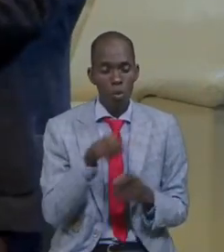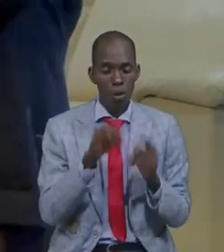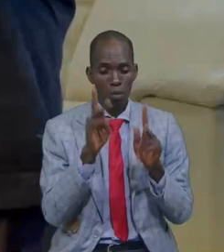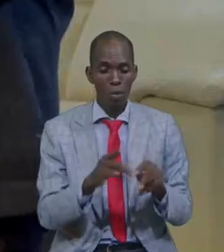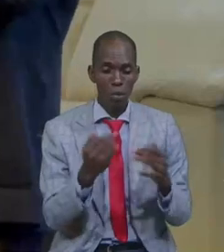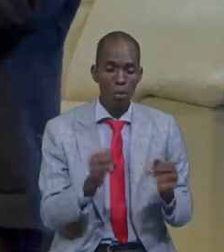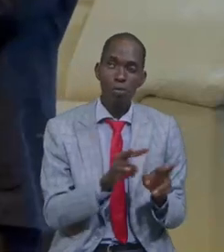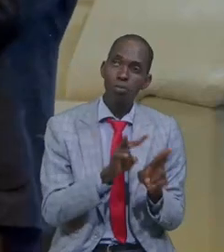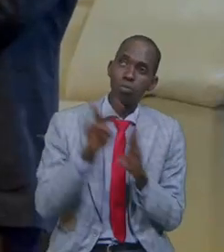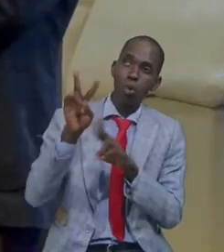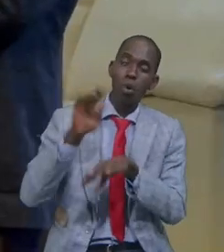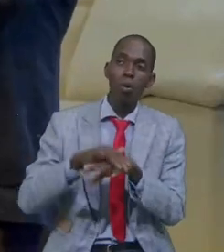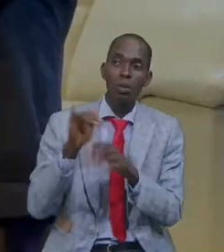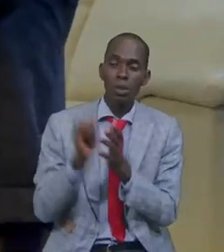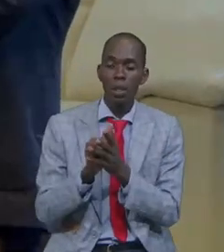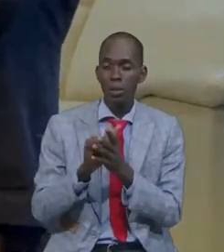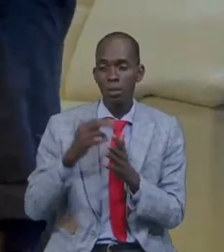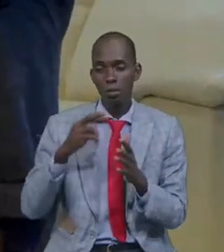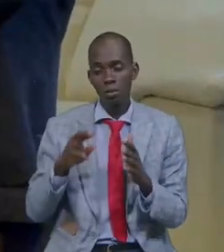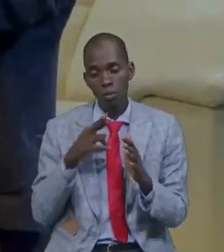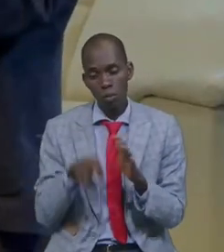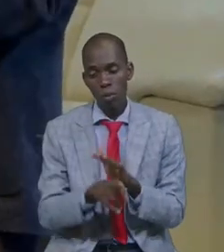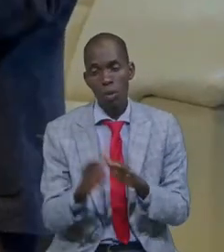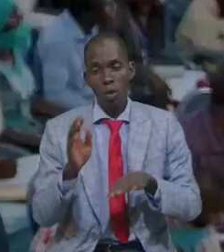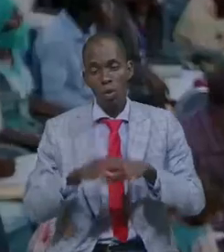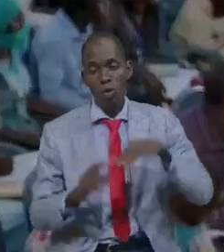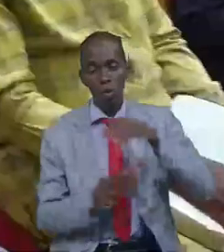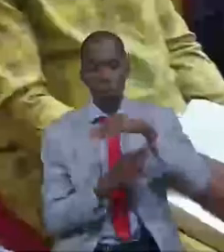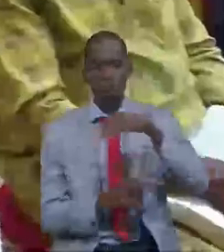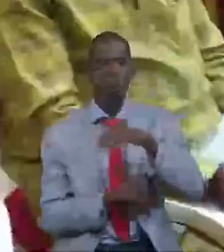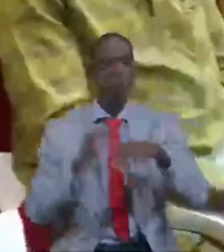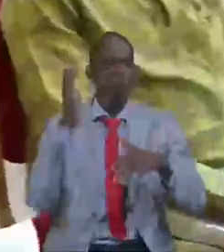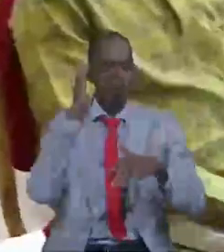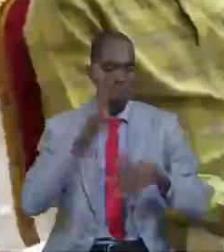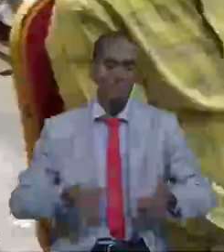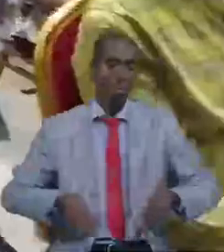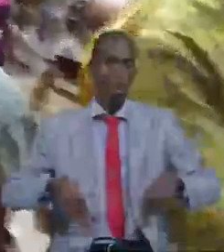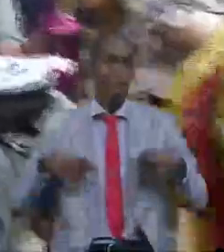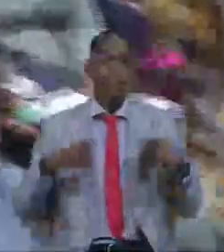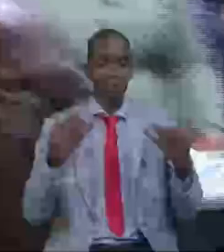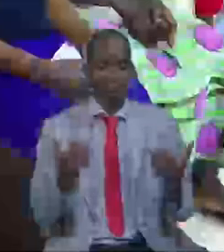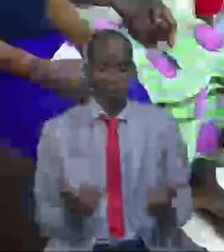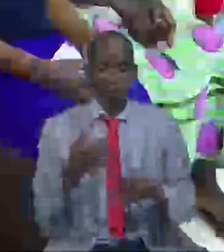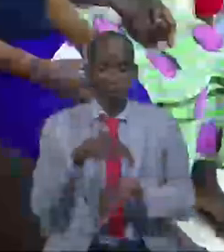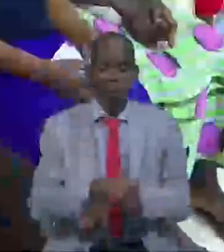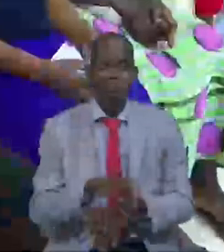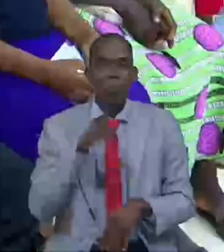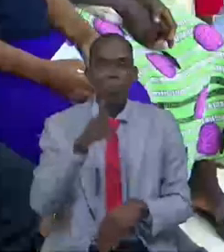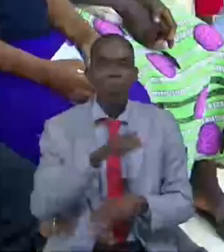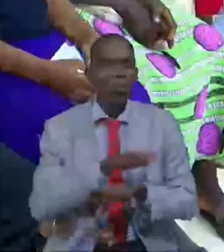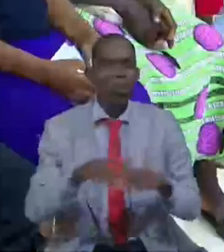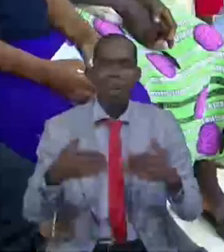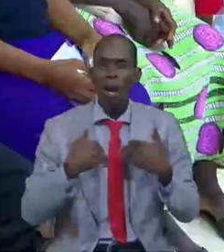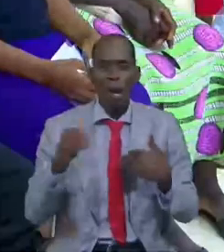vie. Conservera la vie. À part de ce soir, tu n'as aucune raison de